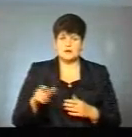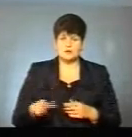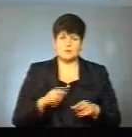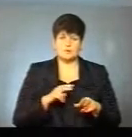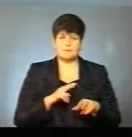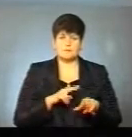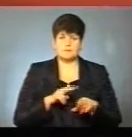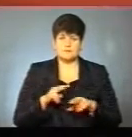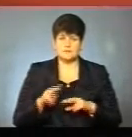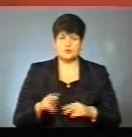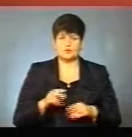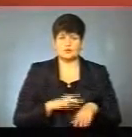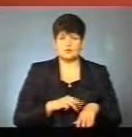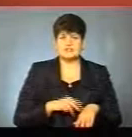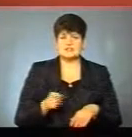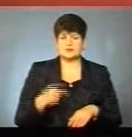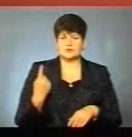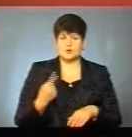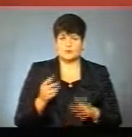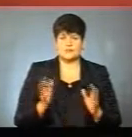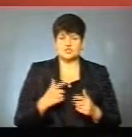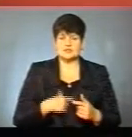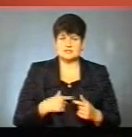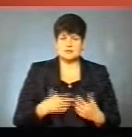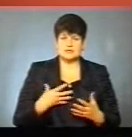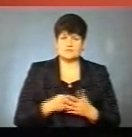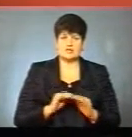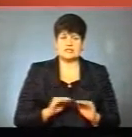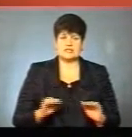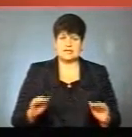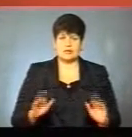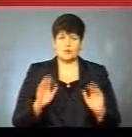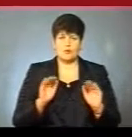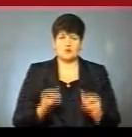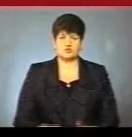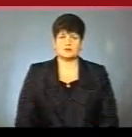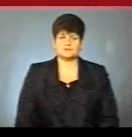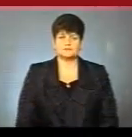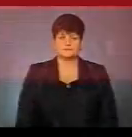патрульної поліції в Тернопільській області. Бережіть себе та своїх дітей. До побачення.